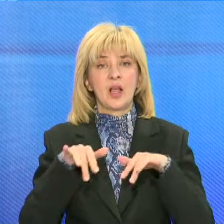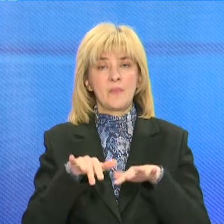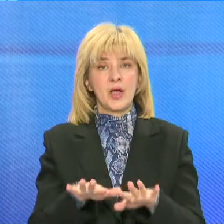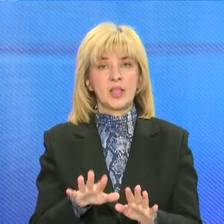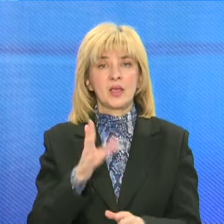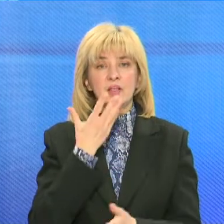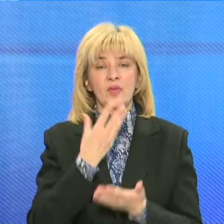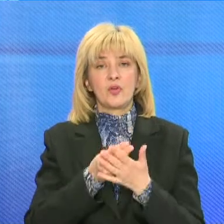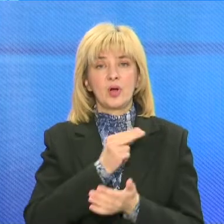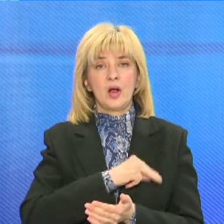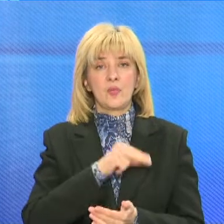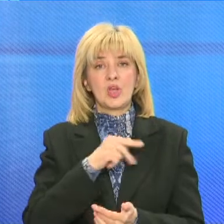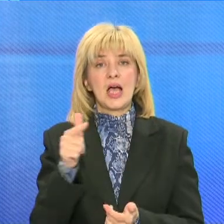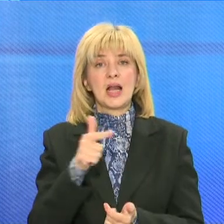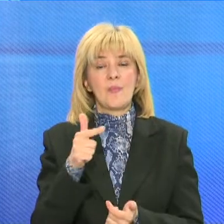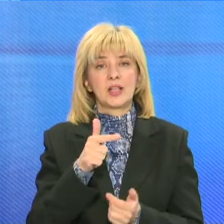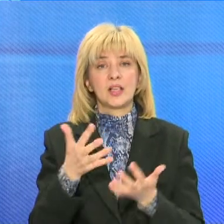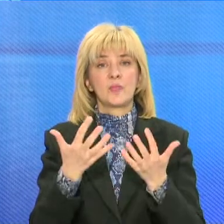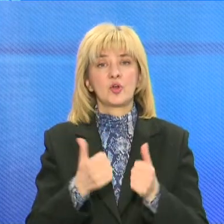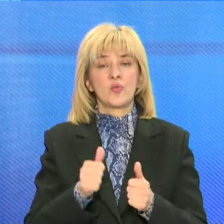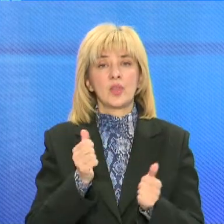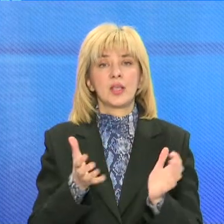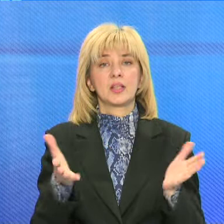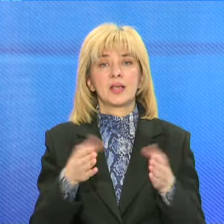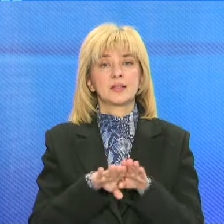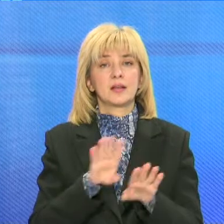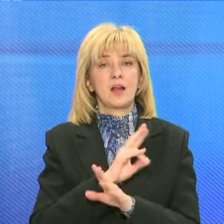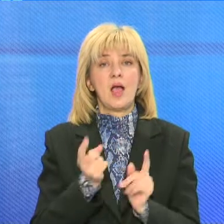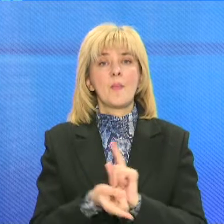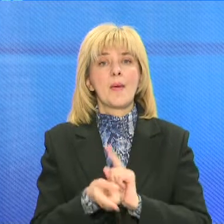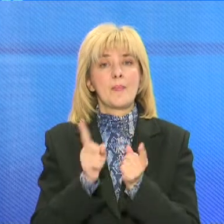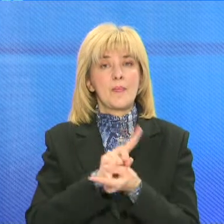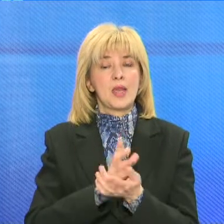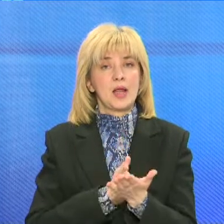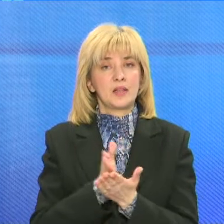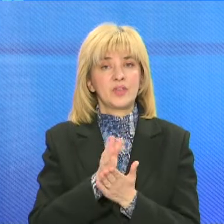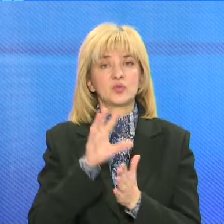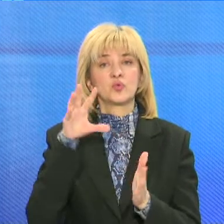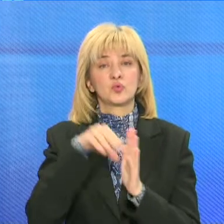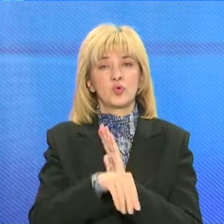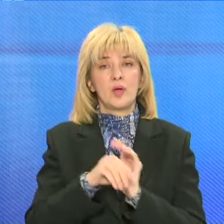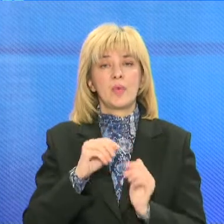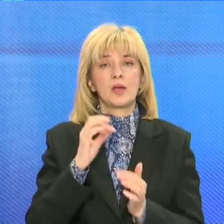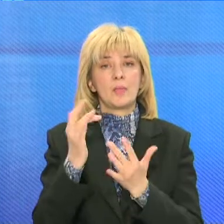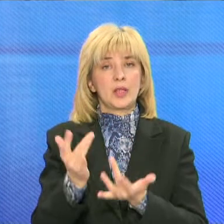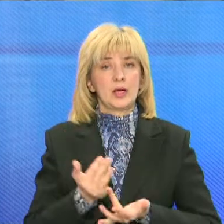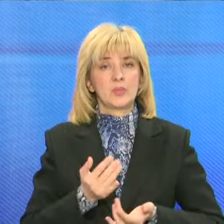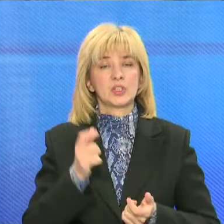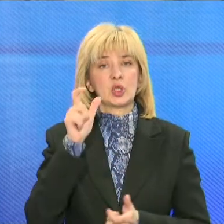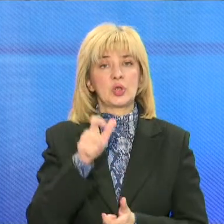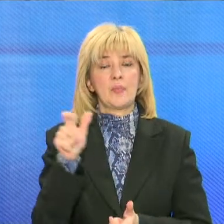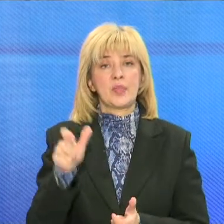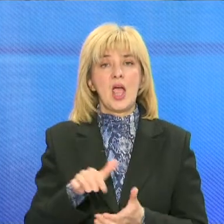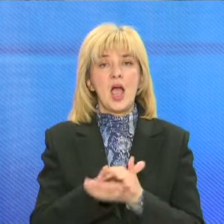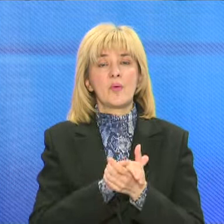работу громадская приемная Беларуси не звернула, а переориентовала с уликом запытов громадян. Общественная